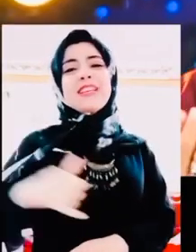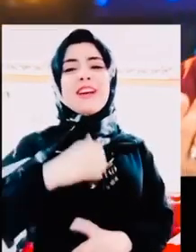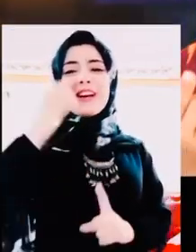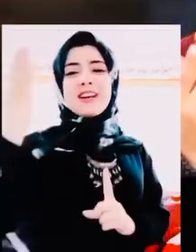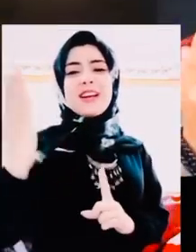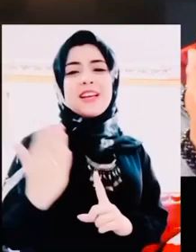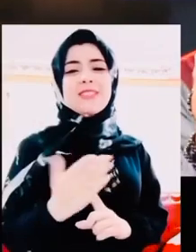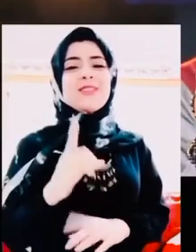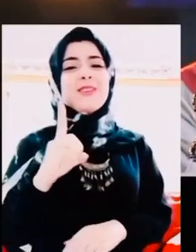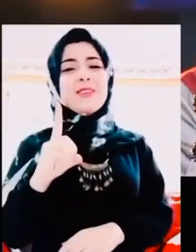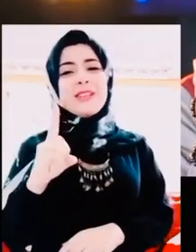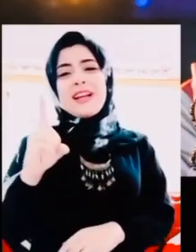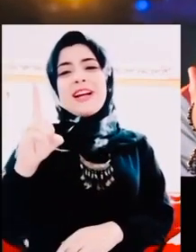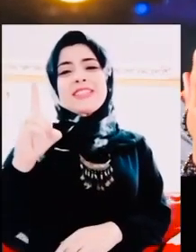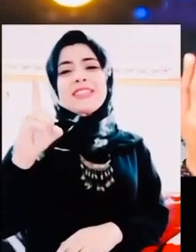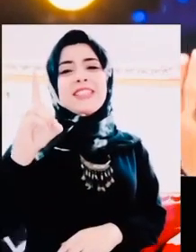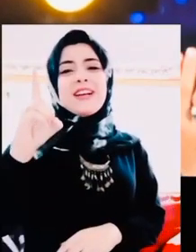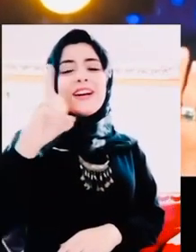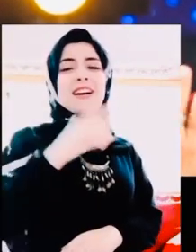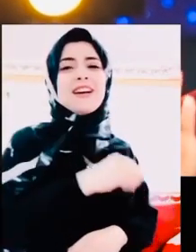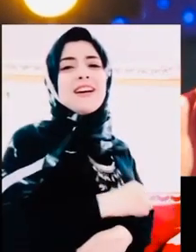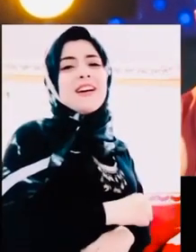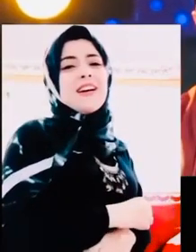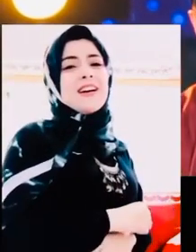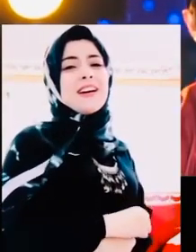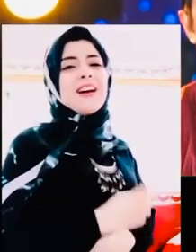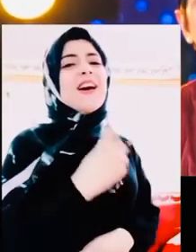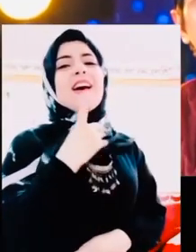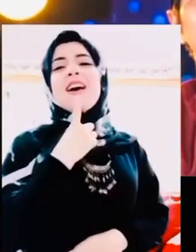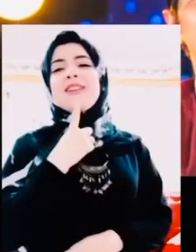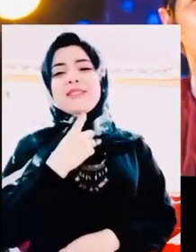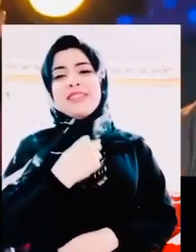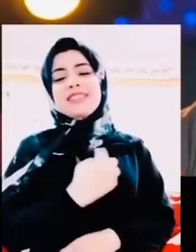ككاسيكو يا رسول الله،